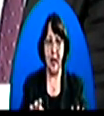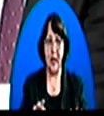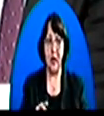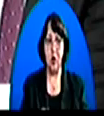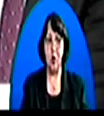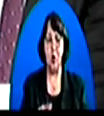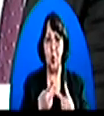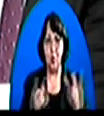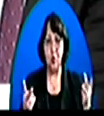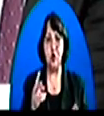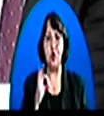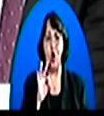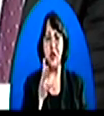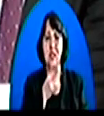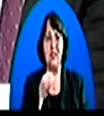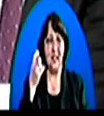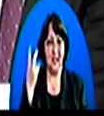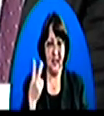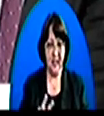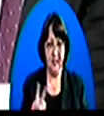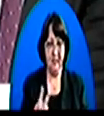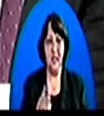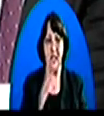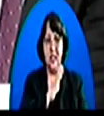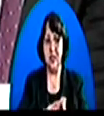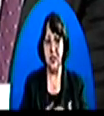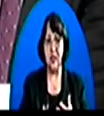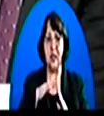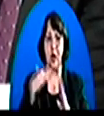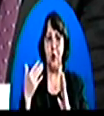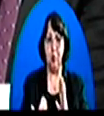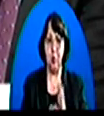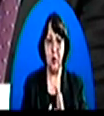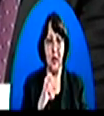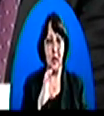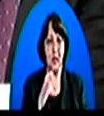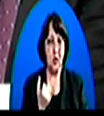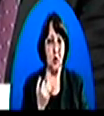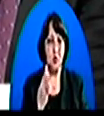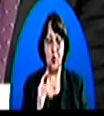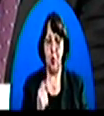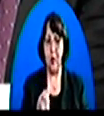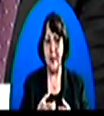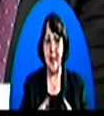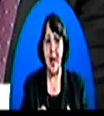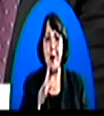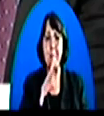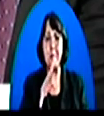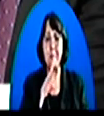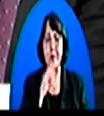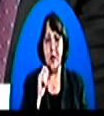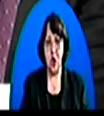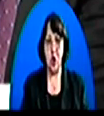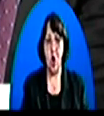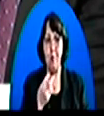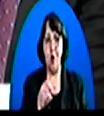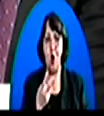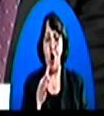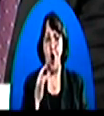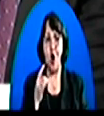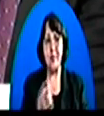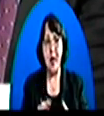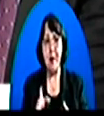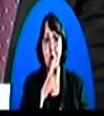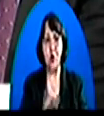бол үндэсний олон нийтийн телевизийн хувьд дахиад нэг шинэ гэр бүлийн сувг нээхээр бас энэ ондоо нэгдэн гэж үзэж байна. Энэ дээр бол хөдөлмөр нийгмийн хамгааллын хамтарч